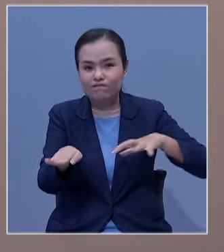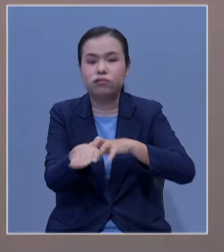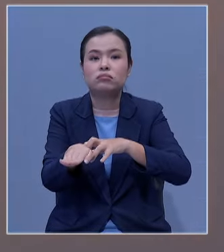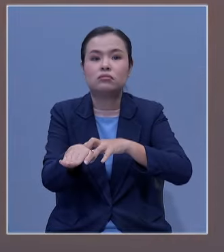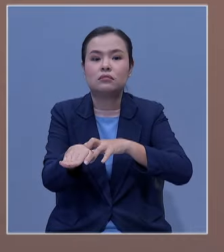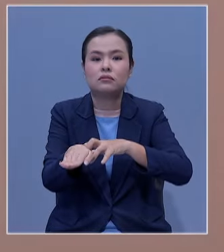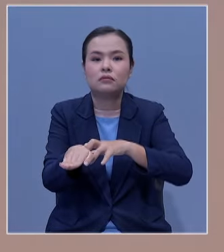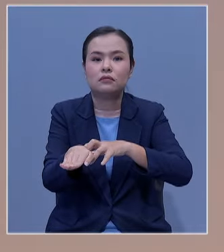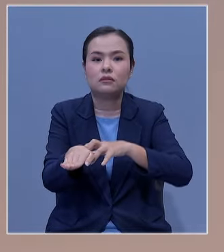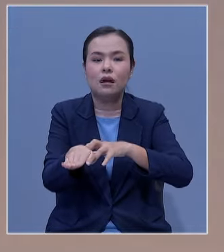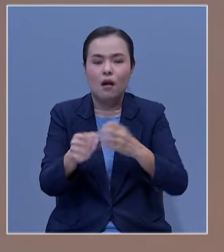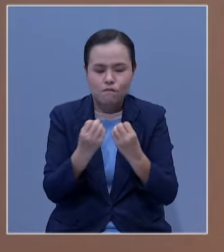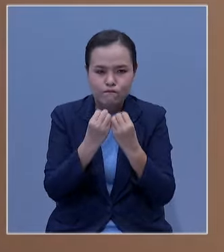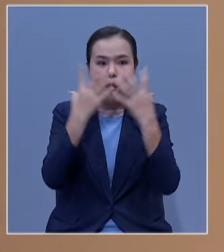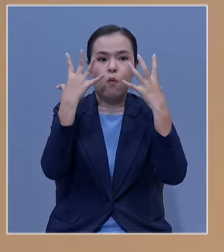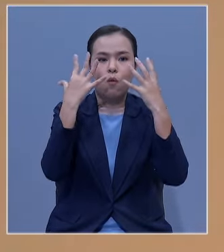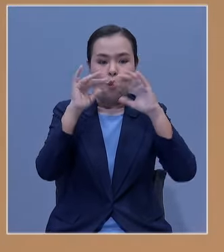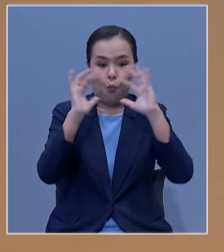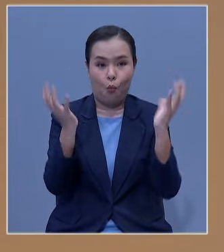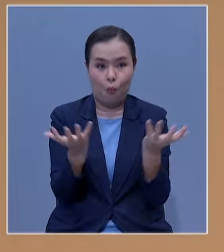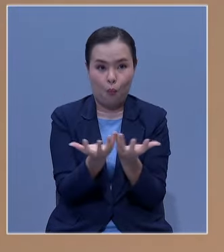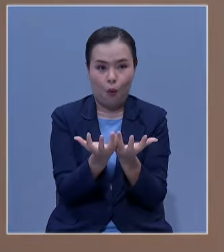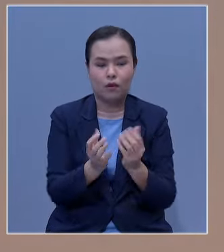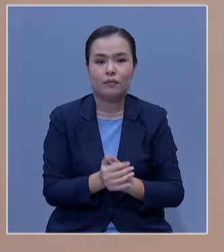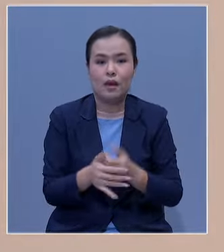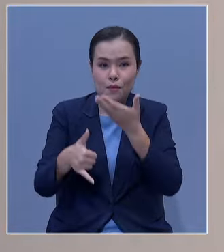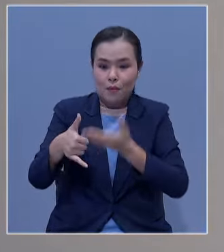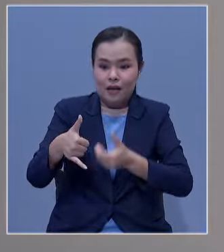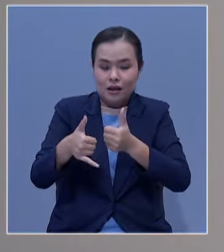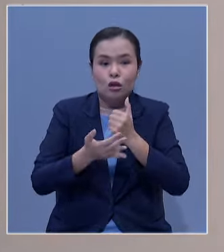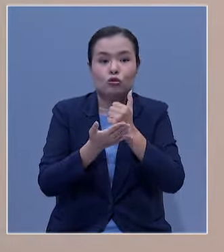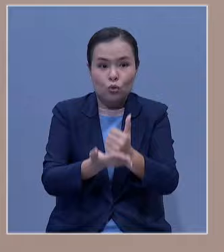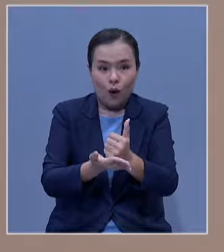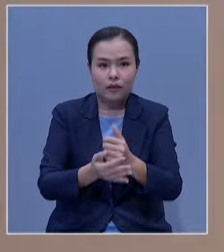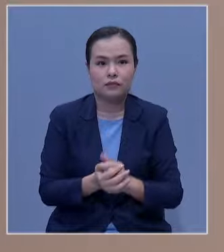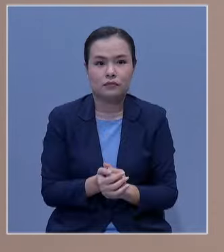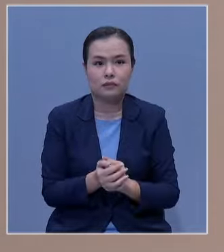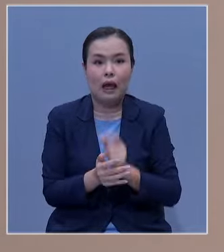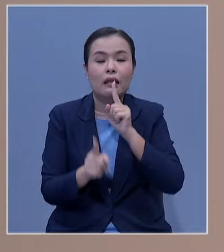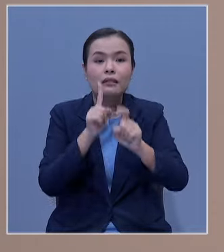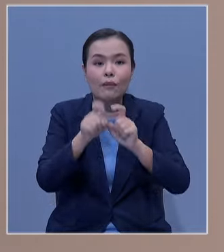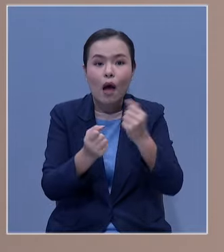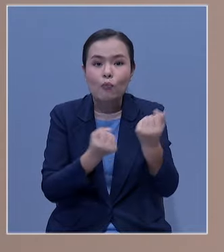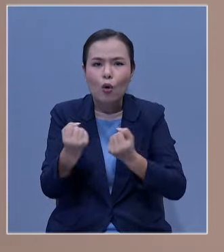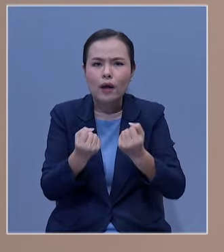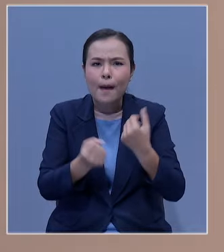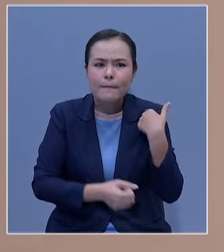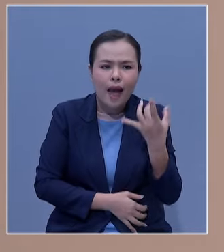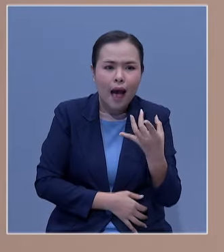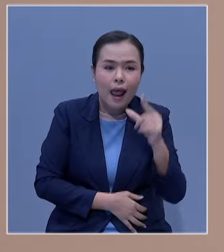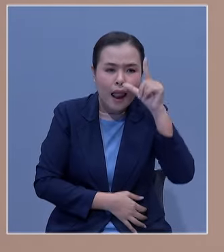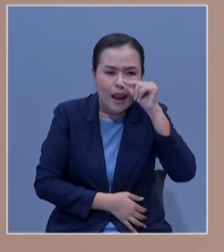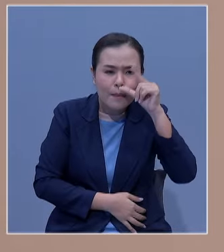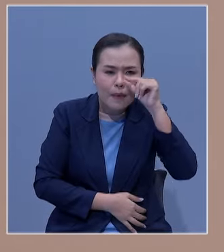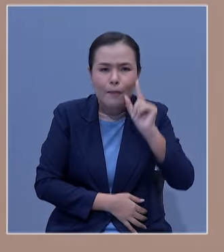งใช่ไหมถุงลมนิรภัยก็เลยทำงานตอนนั้นก็มีพลเมืองดีเข้าไปช่วยเหลือมีการสอบถามคนขับว่าเป็นอะไรหลับ